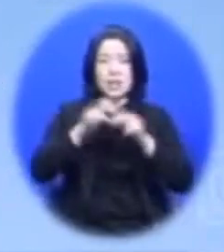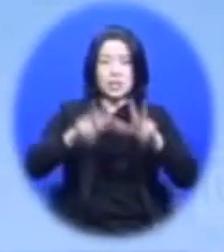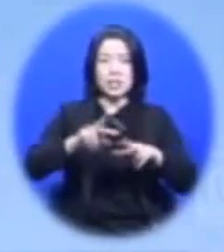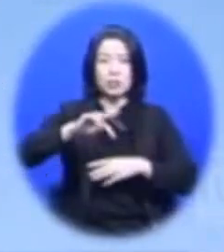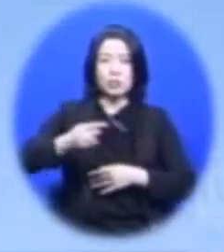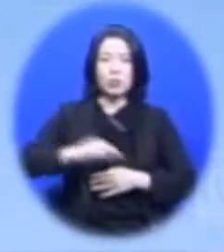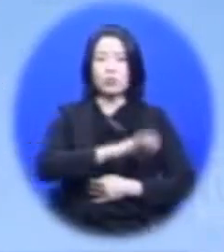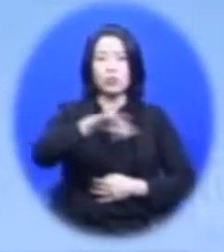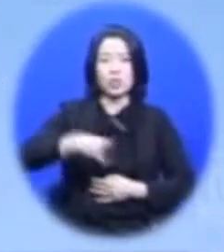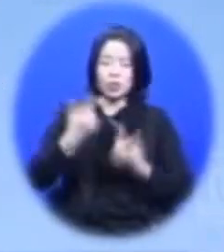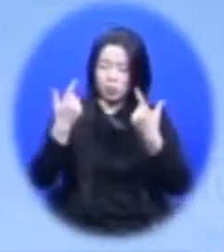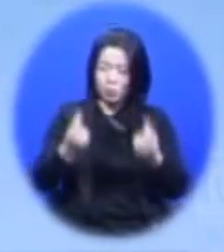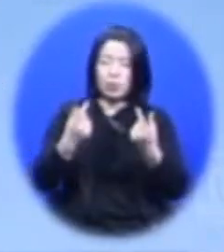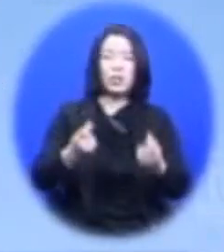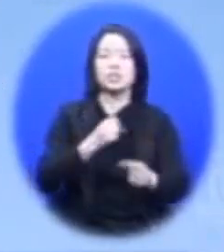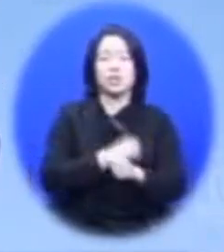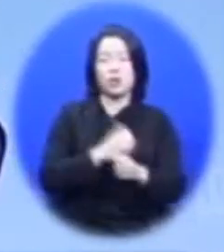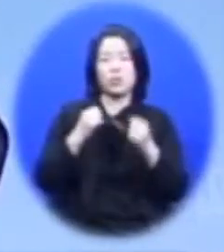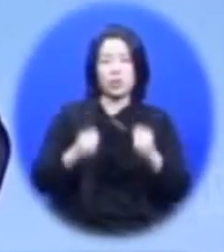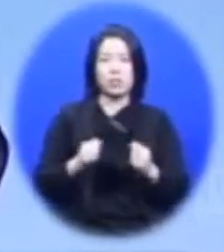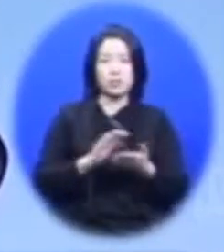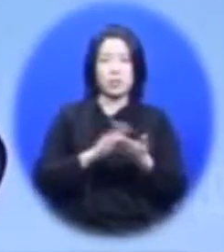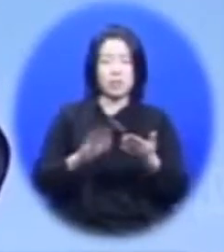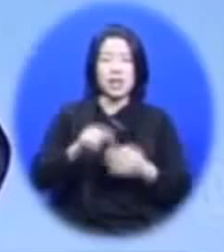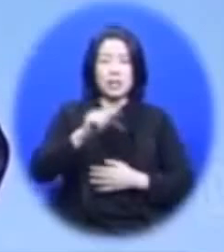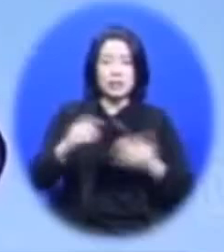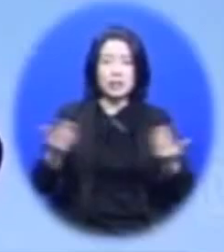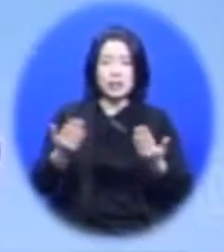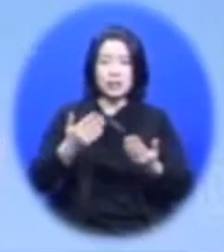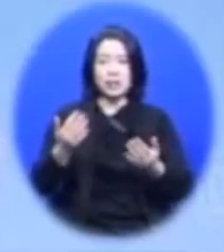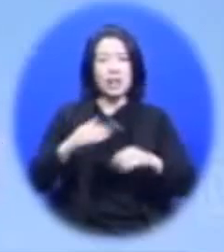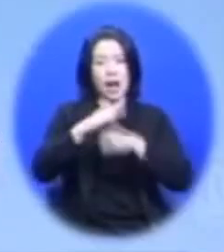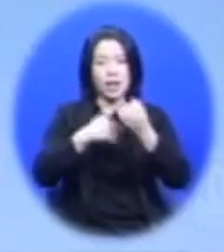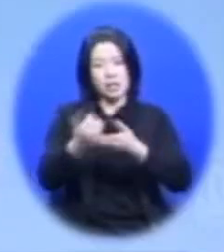하세요. 하나님은 그 일을 이루실 것입니다.